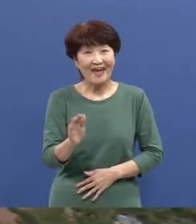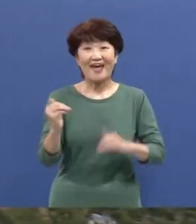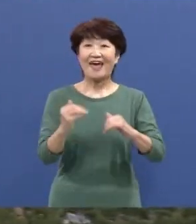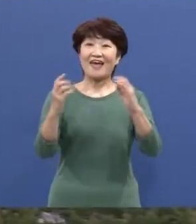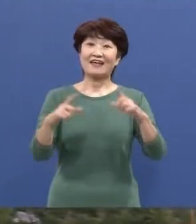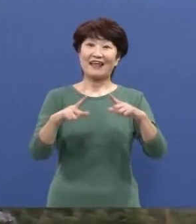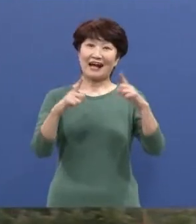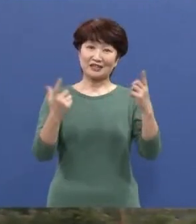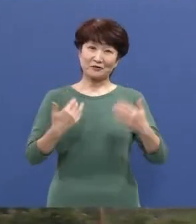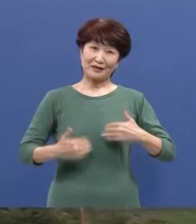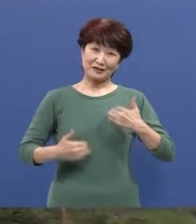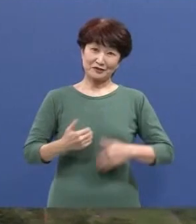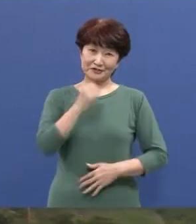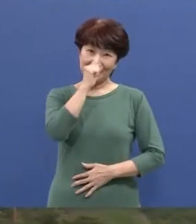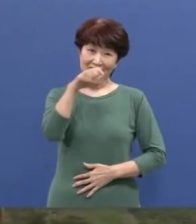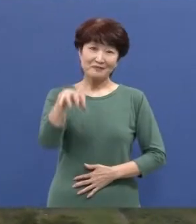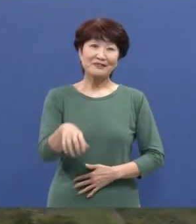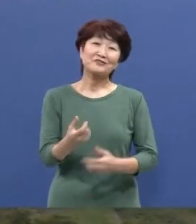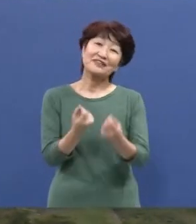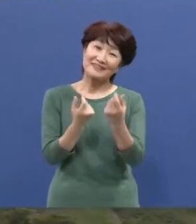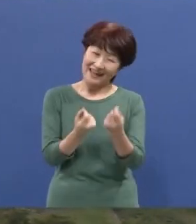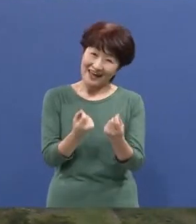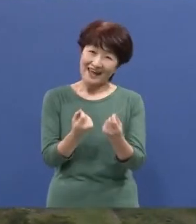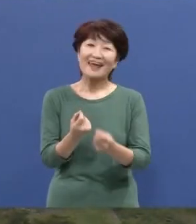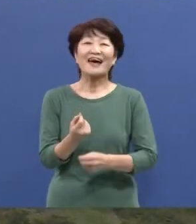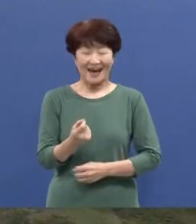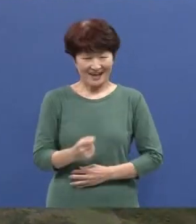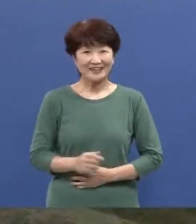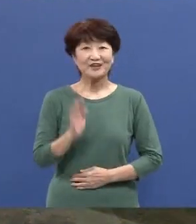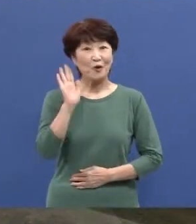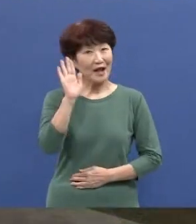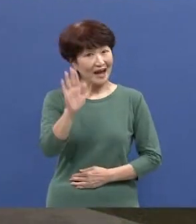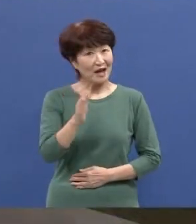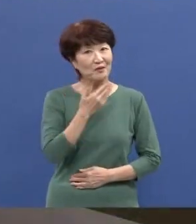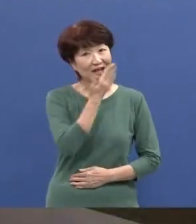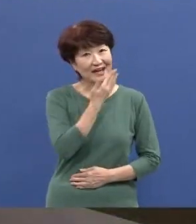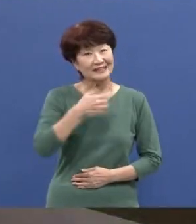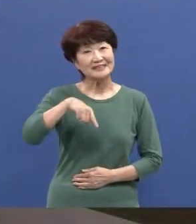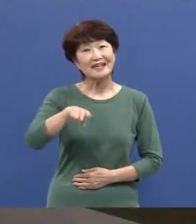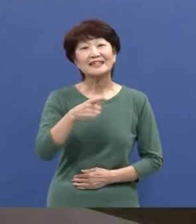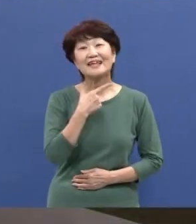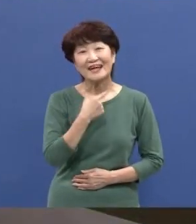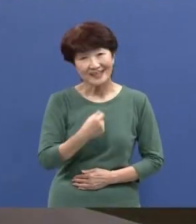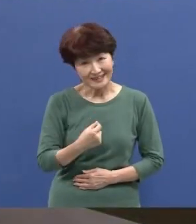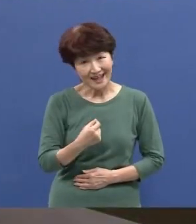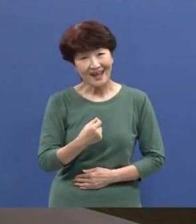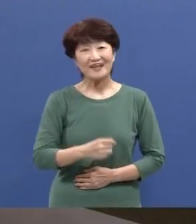ですね。 そうなんですよ、本当ね、この風景をね大事にしたいですよね。